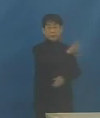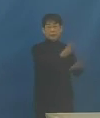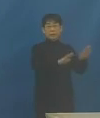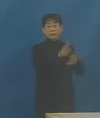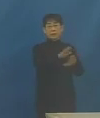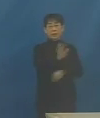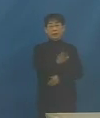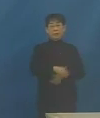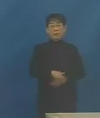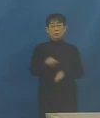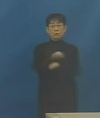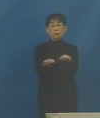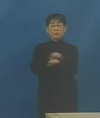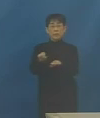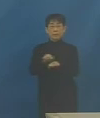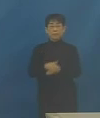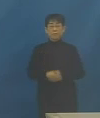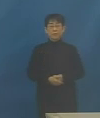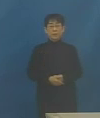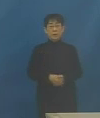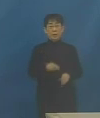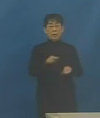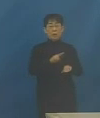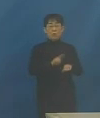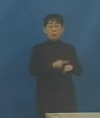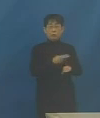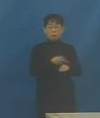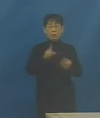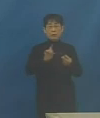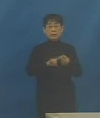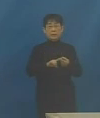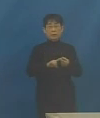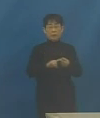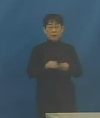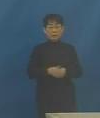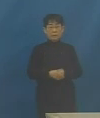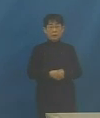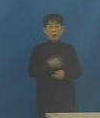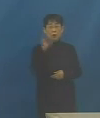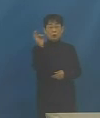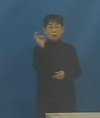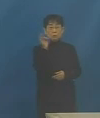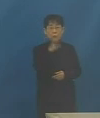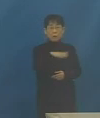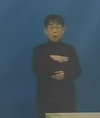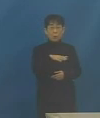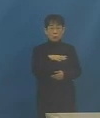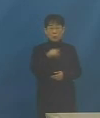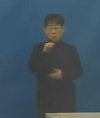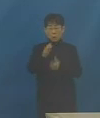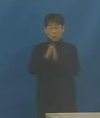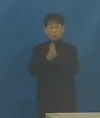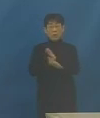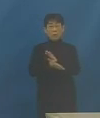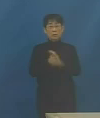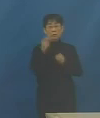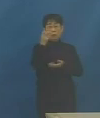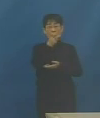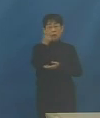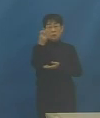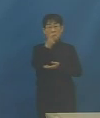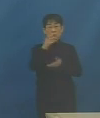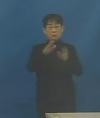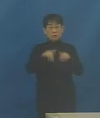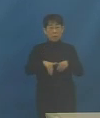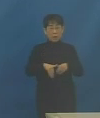て特にあの特徴的なのはですね無料の荒れるの県の検査でええまあ